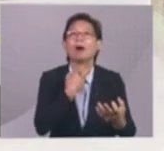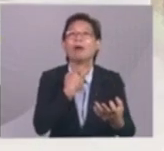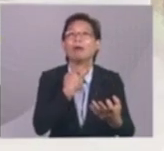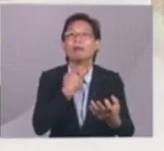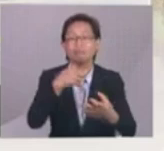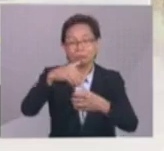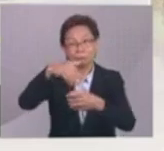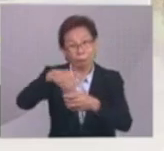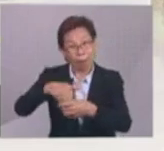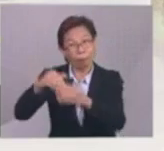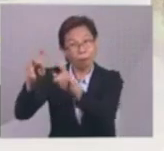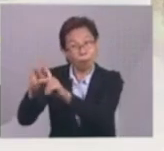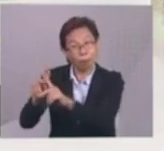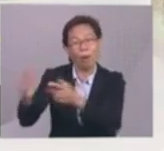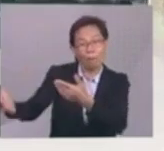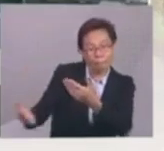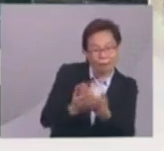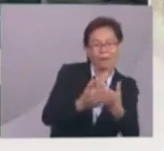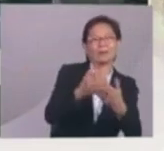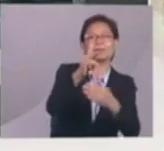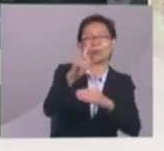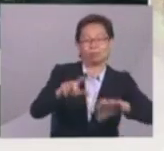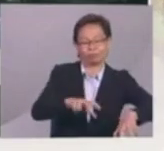terperangkap di kampung untuk dibawa balik ke Kuala Lumpur.